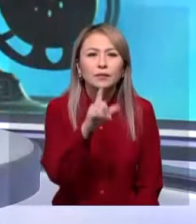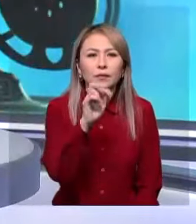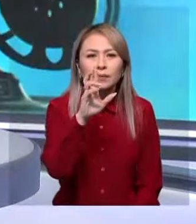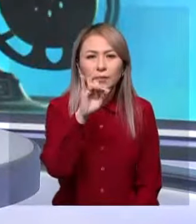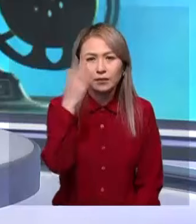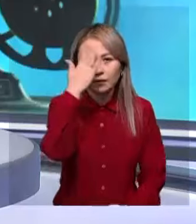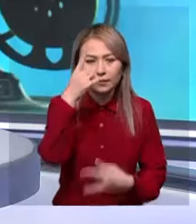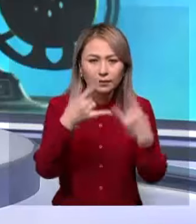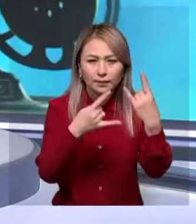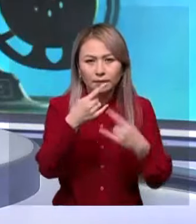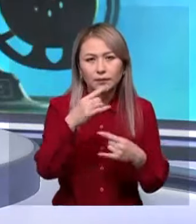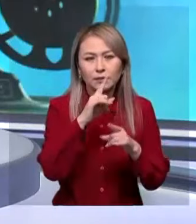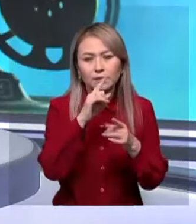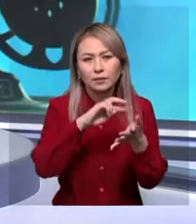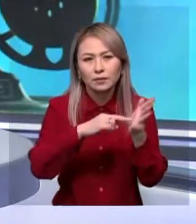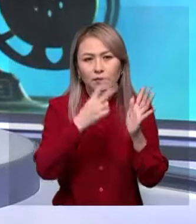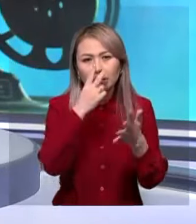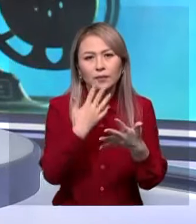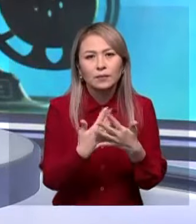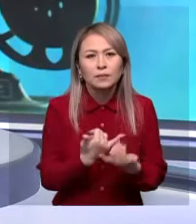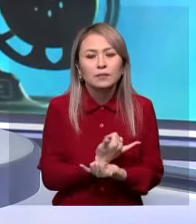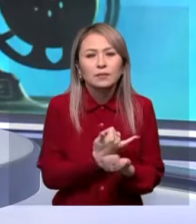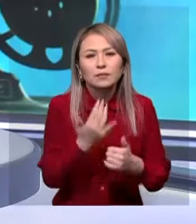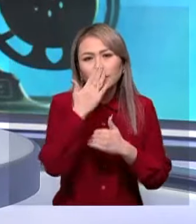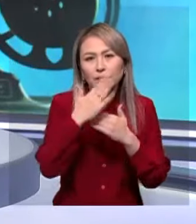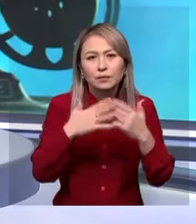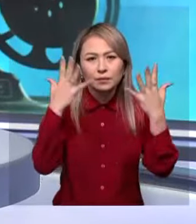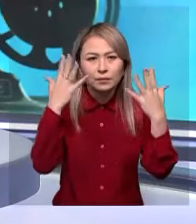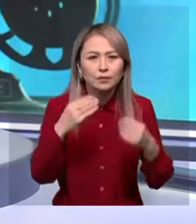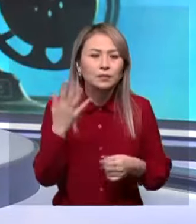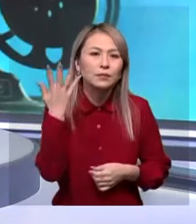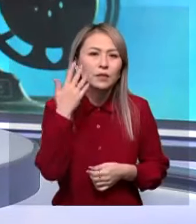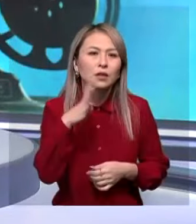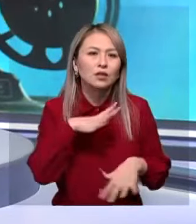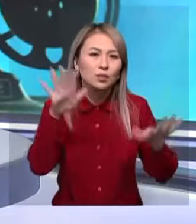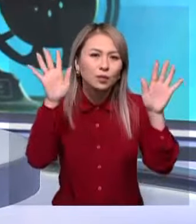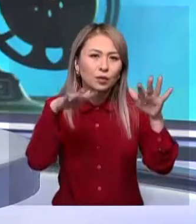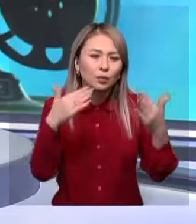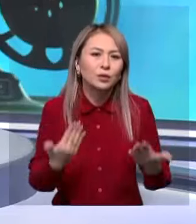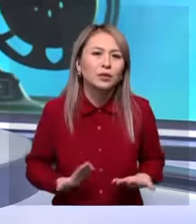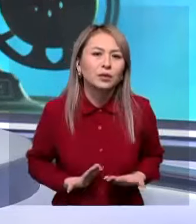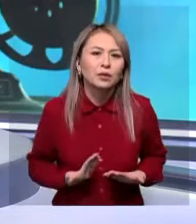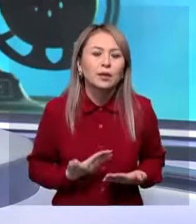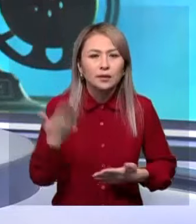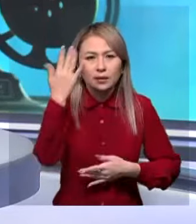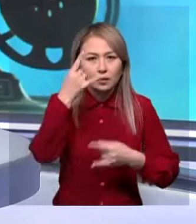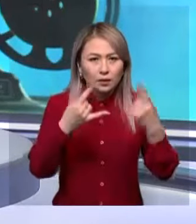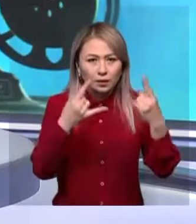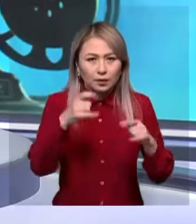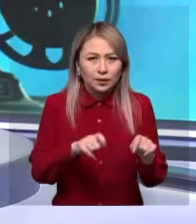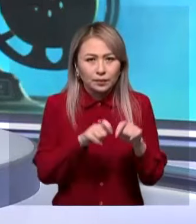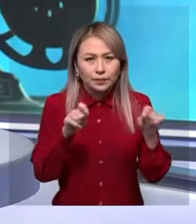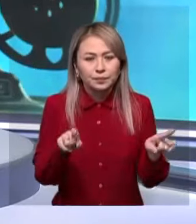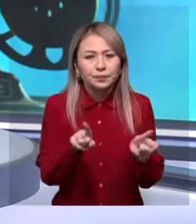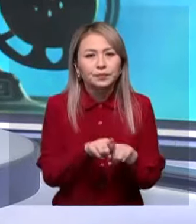Хабар телеарнасы тағы бір тың жобаны көрермен назарына ұсынады. Жақын күндері экранда «Жаңбырлы ғұмыр» телехикаясының тұсауы